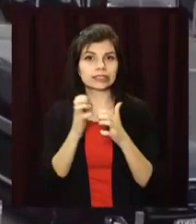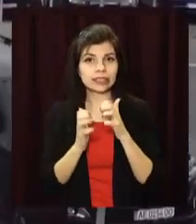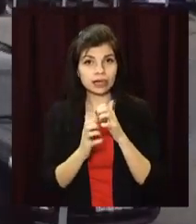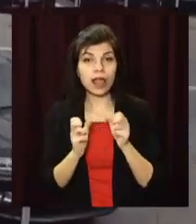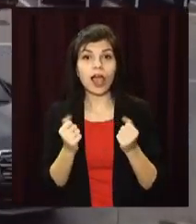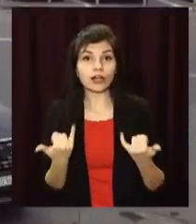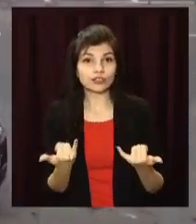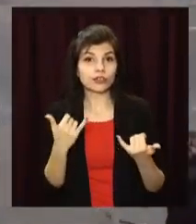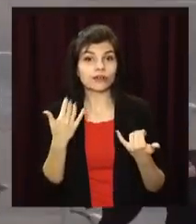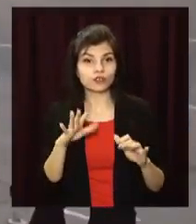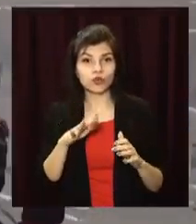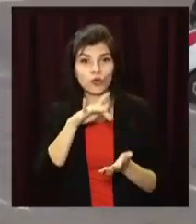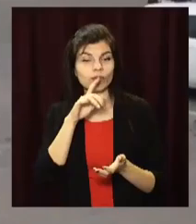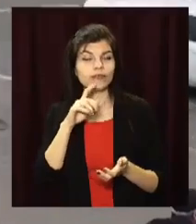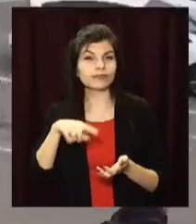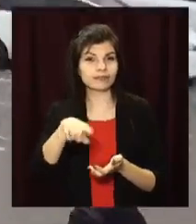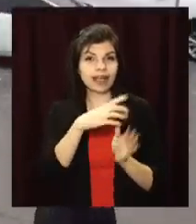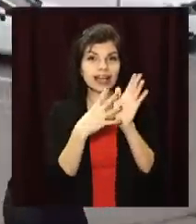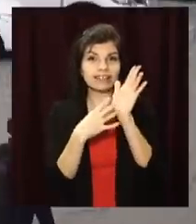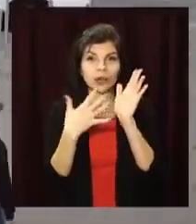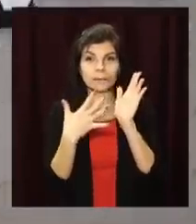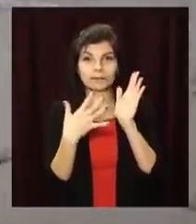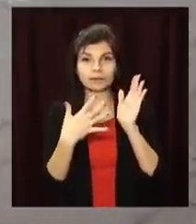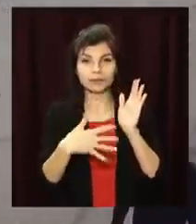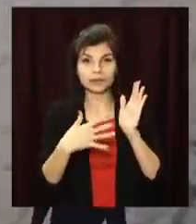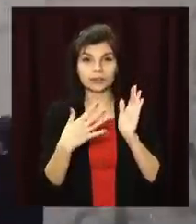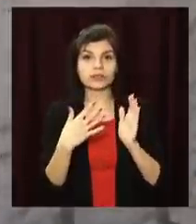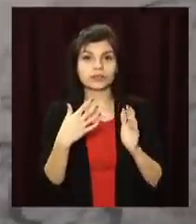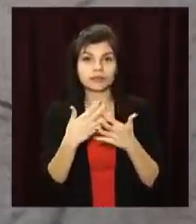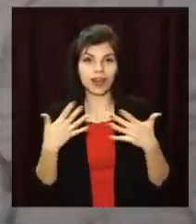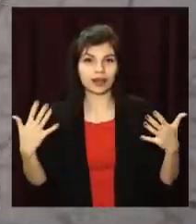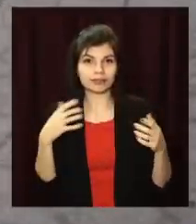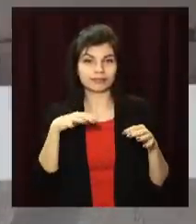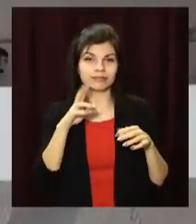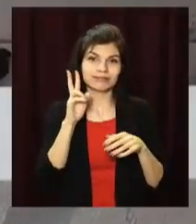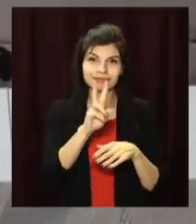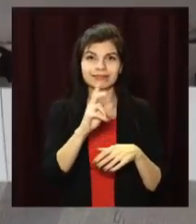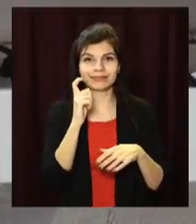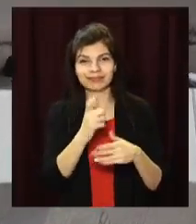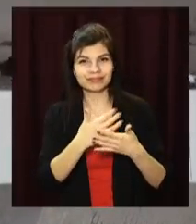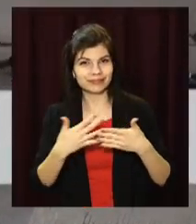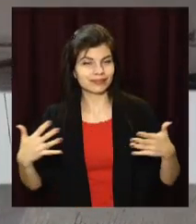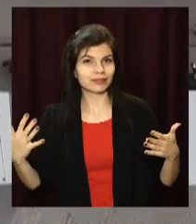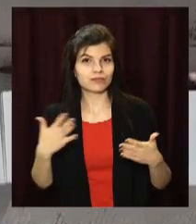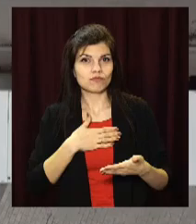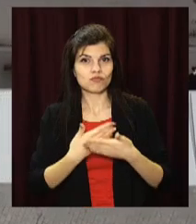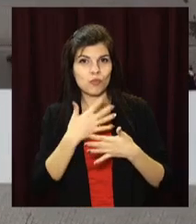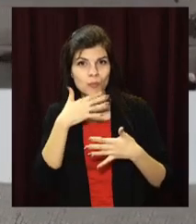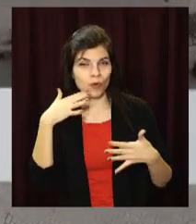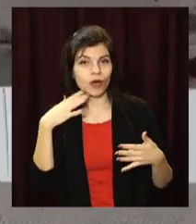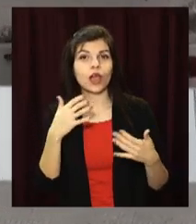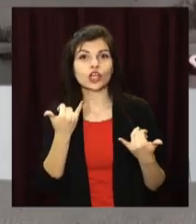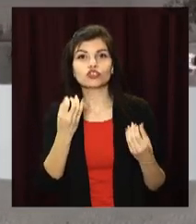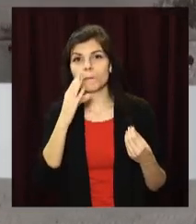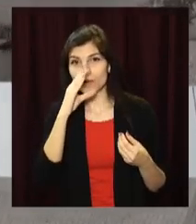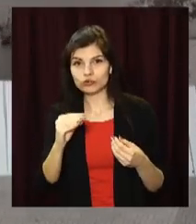вже відсьогодні на вулицях міста працює 950 одиниць рухомого складу. Однак вже за тиждень-два пасажирів перевозитиме понад 1000